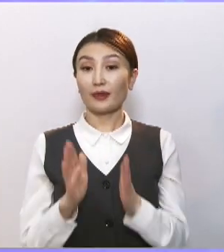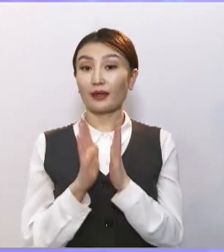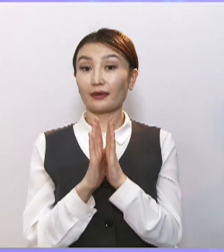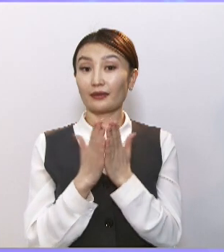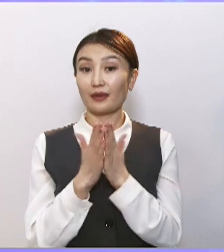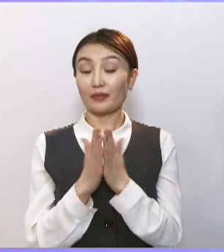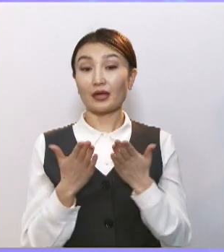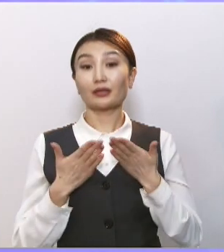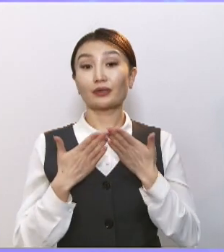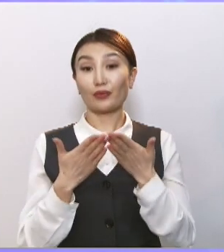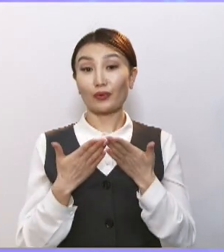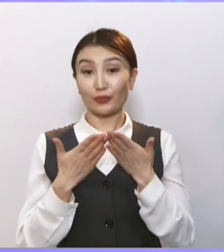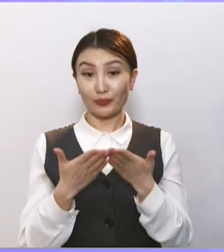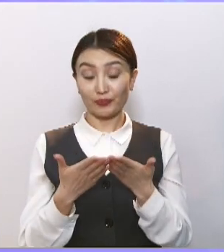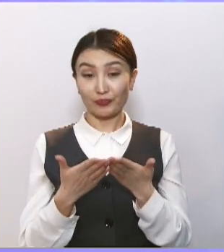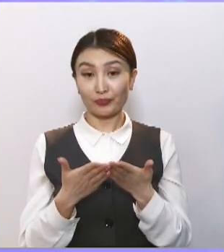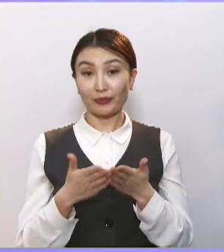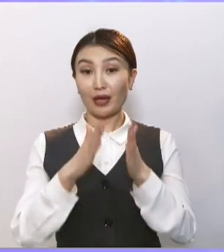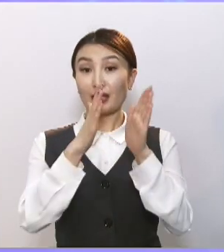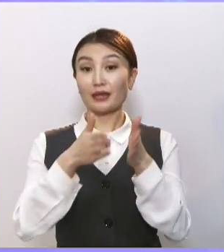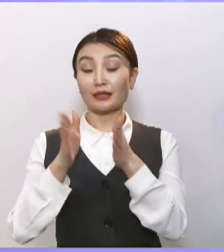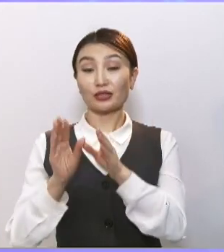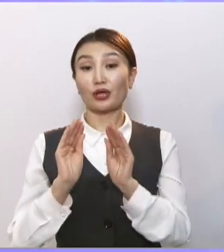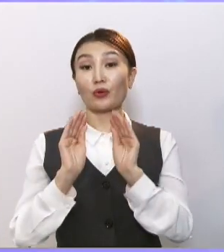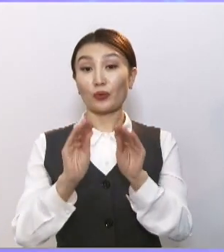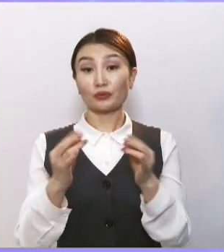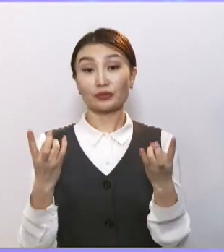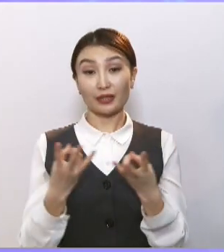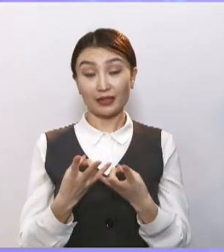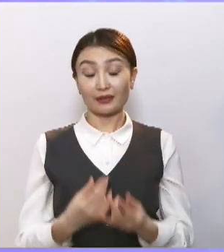Китептерди окуп, текчеге коюш керек.